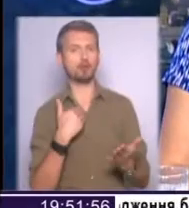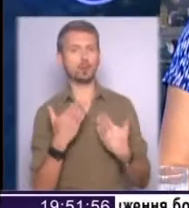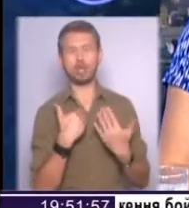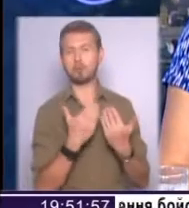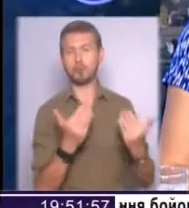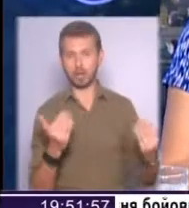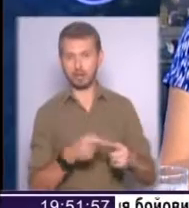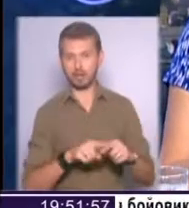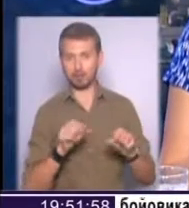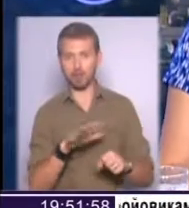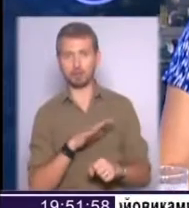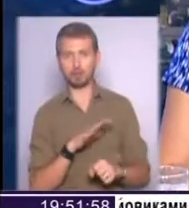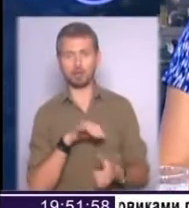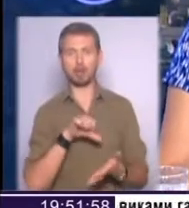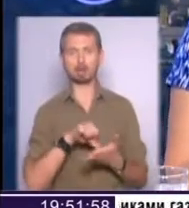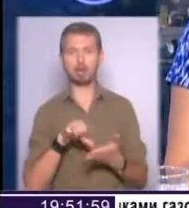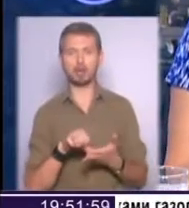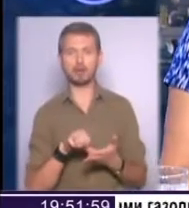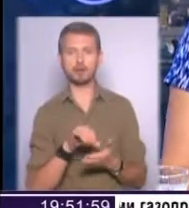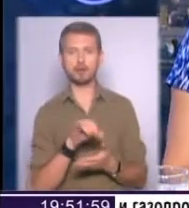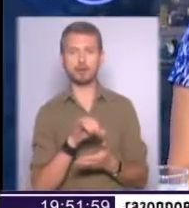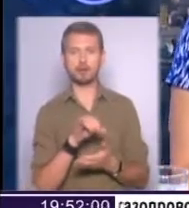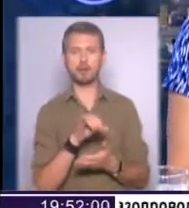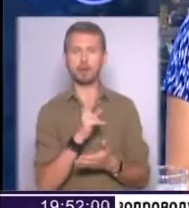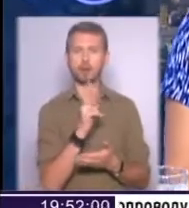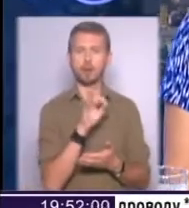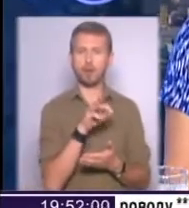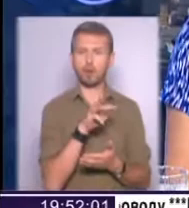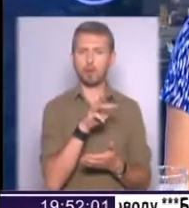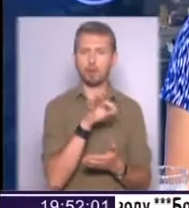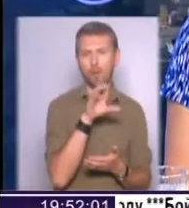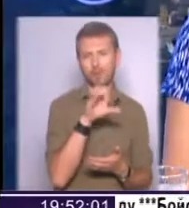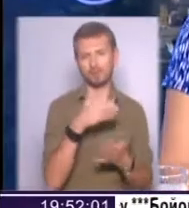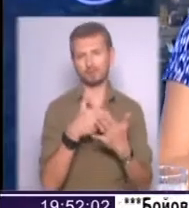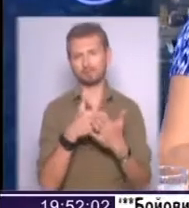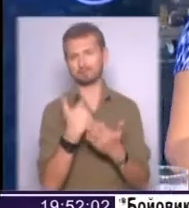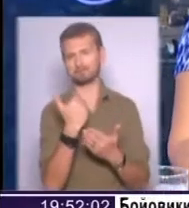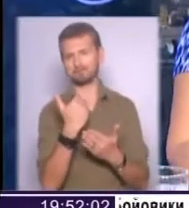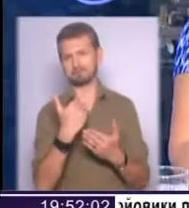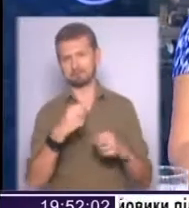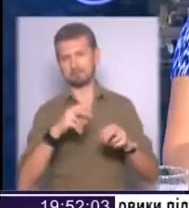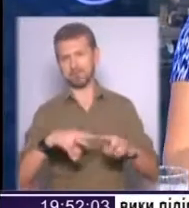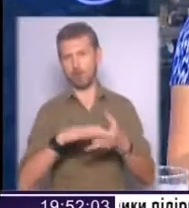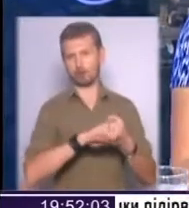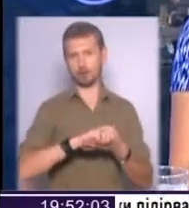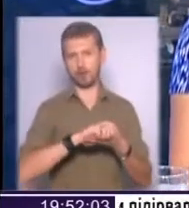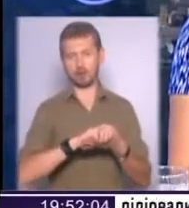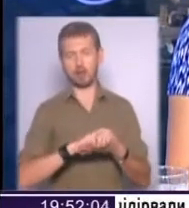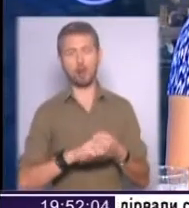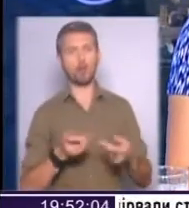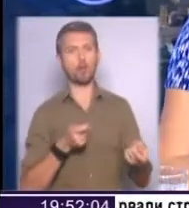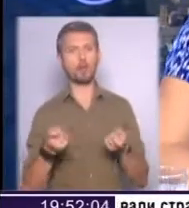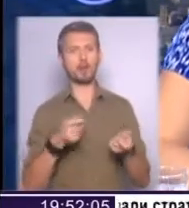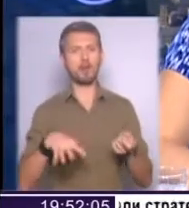музеїв, це можуть бути члени ІКОМу, члени ІКОМОСу, тобто експертне середовище. Звичайно, що управляє всім